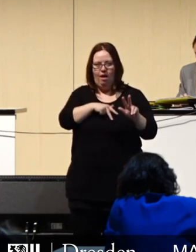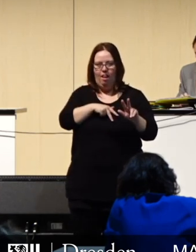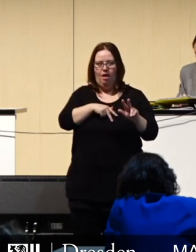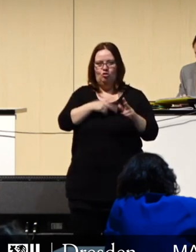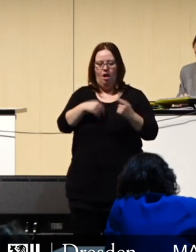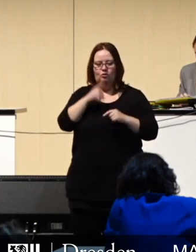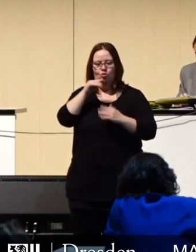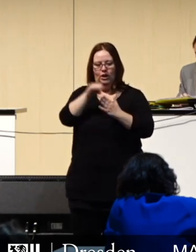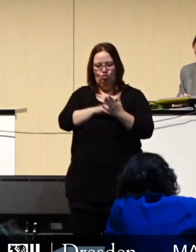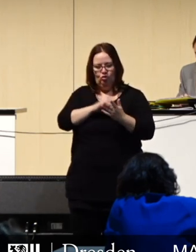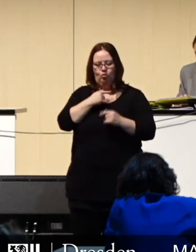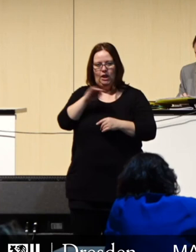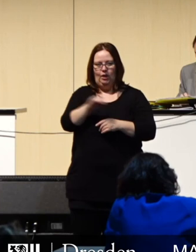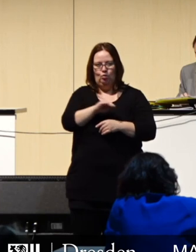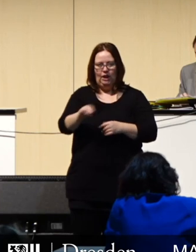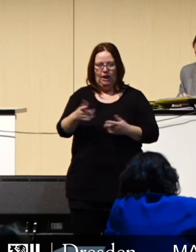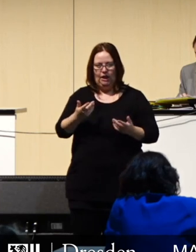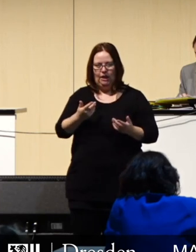ihn hinzuschreiben und dann zu ignorieren.